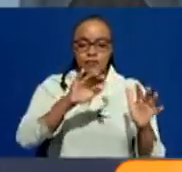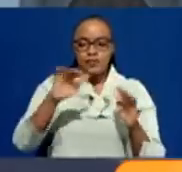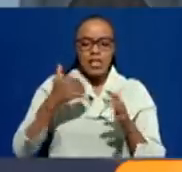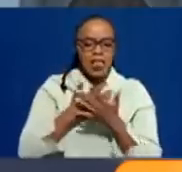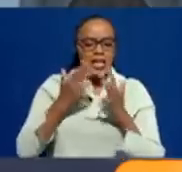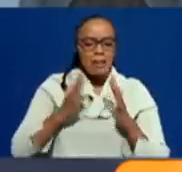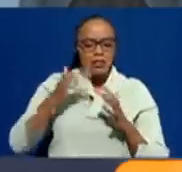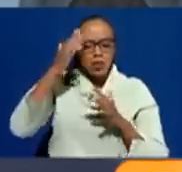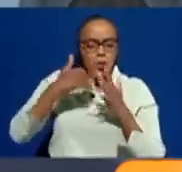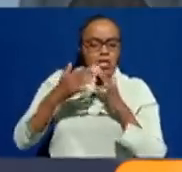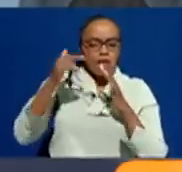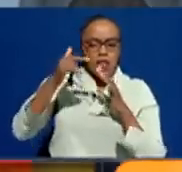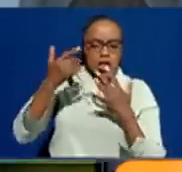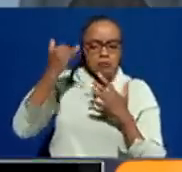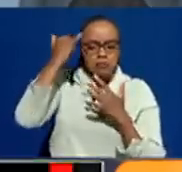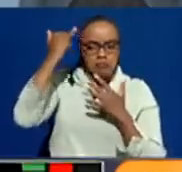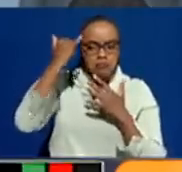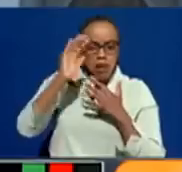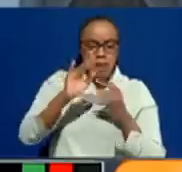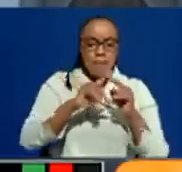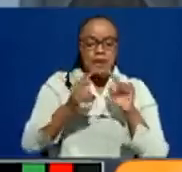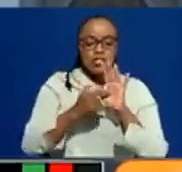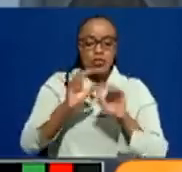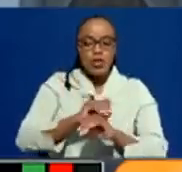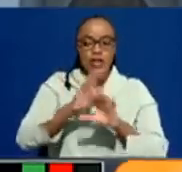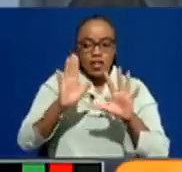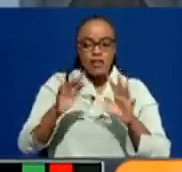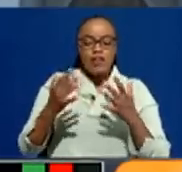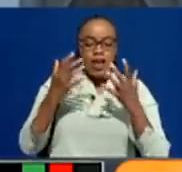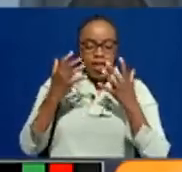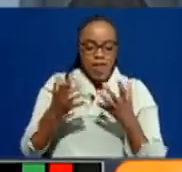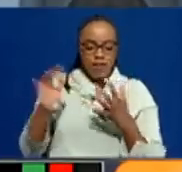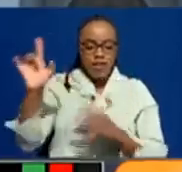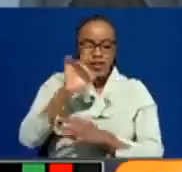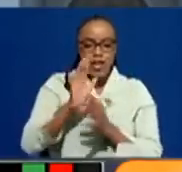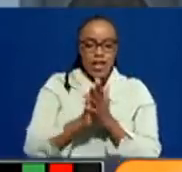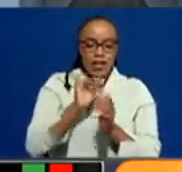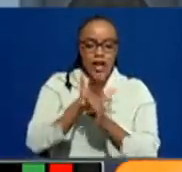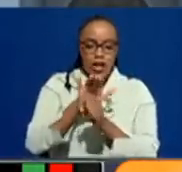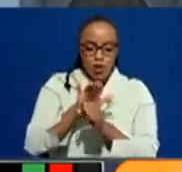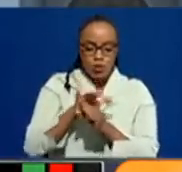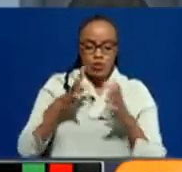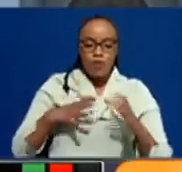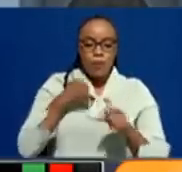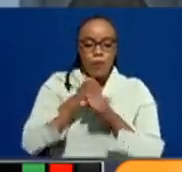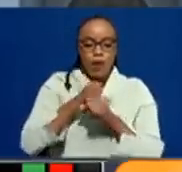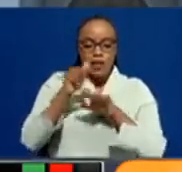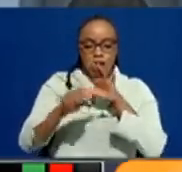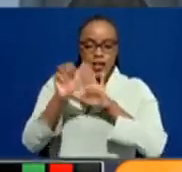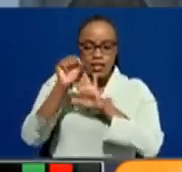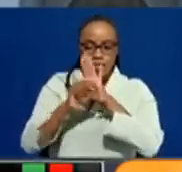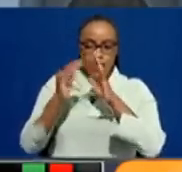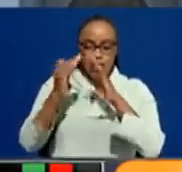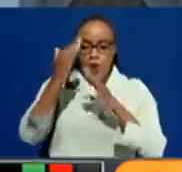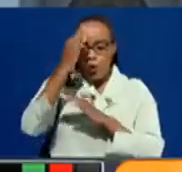Hakuna aliyejua kilichomo nafsini mwake, lakini ni dhahiri kwamba ilikuwa siku nzito kwake na kwa wafanyikazi wengi wa ikulu ya rais, kwani ilikuwa